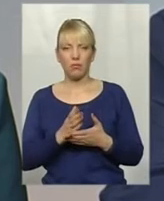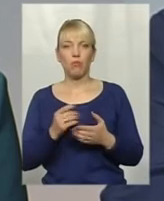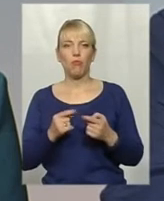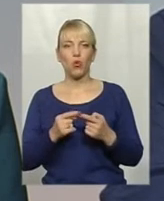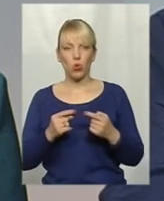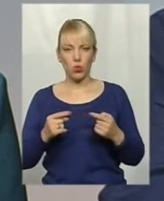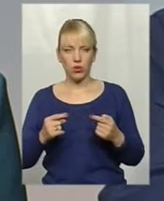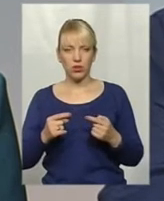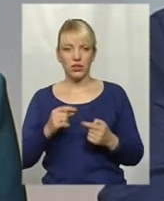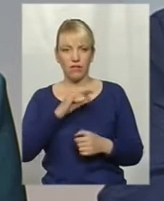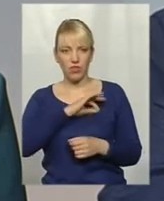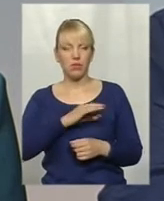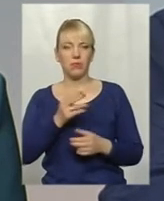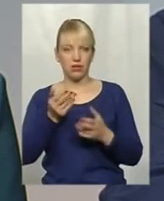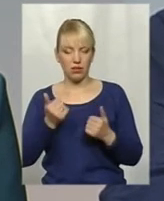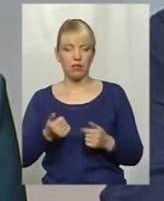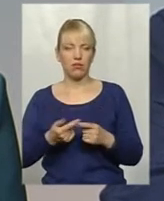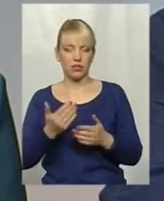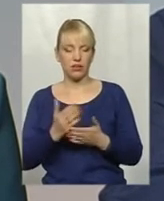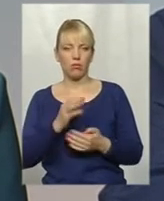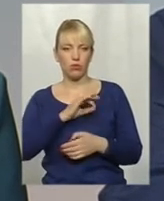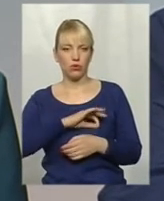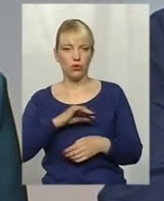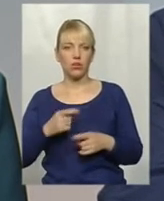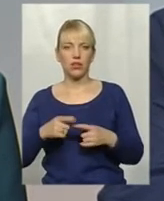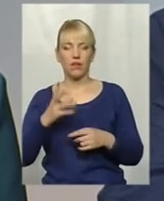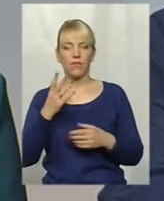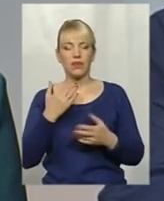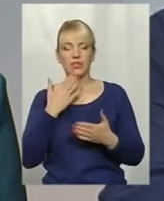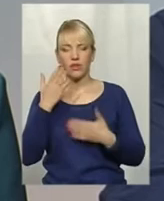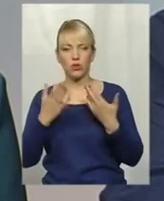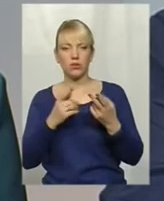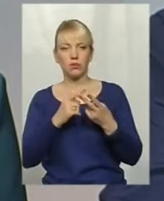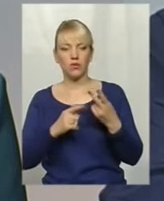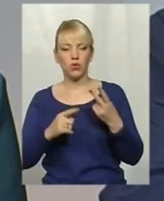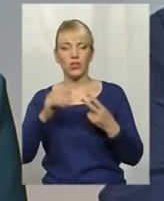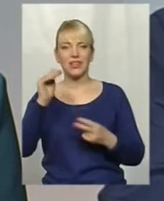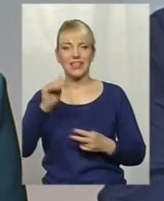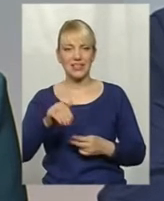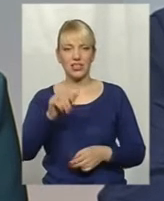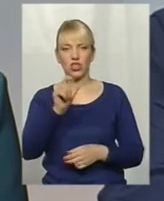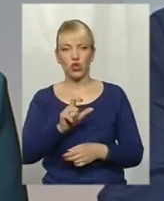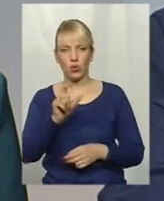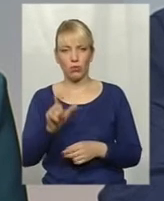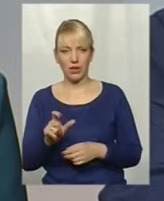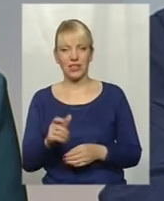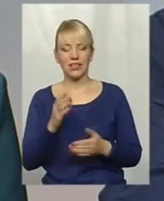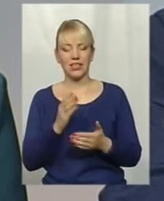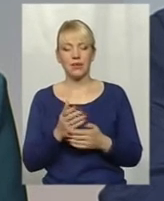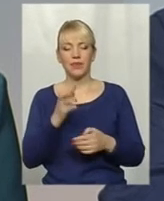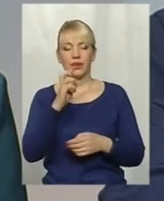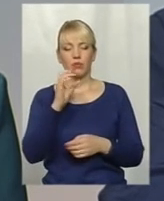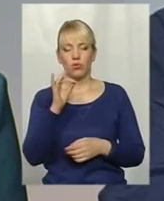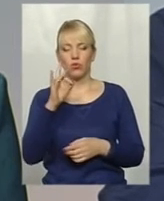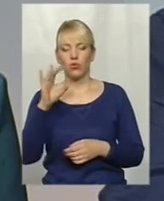На сьогодні вже за півтора місяця звернулося більш ніж 1500 громадян до цих бюро. І є які бюро, які